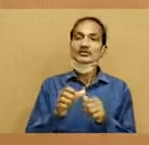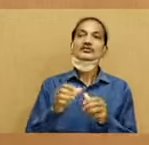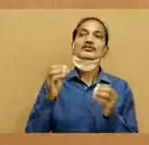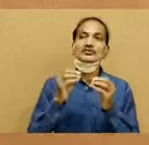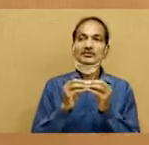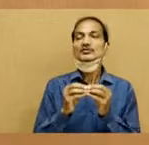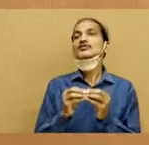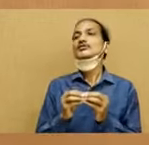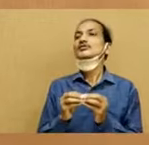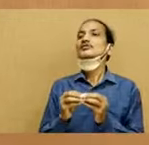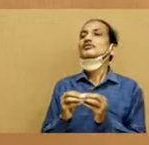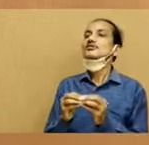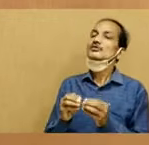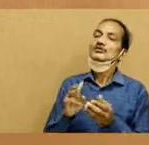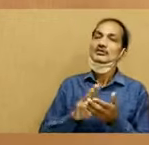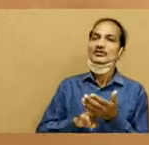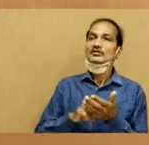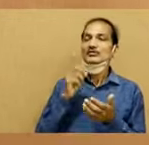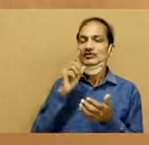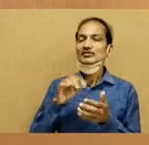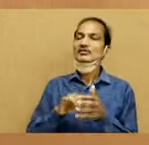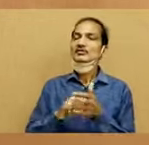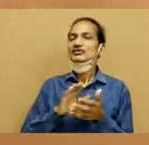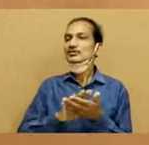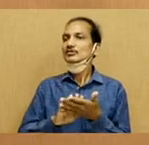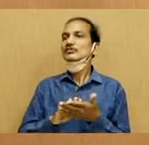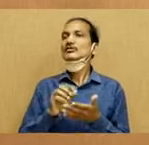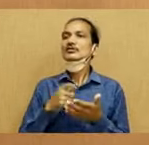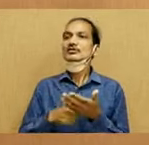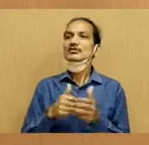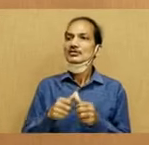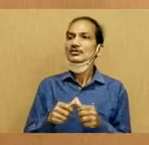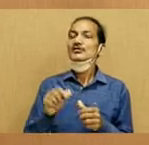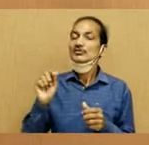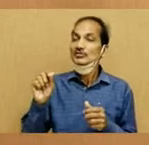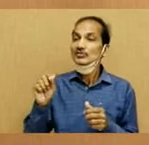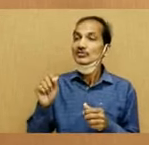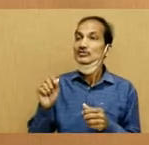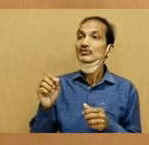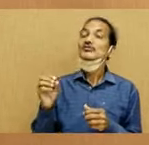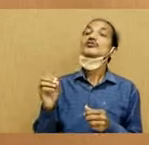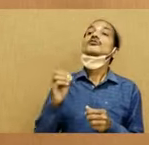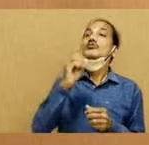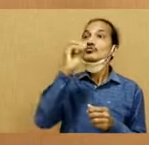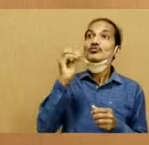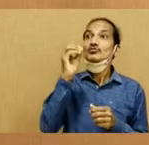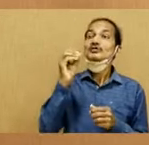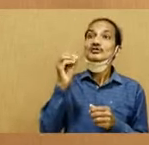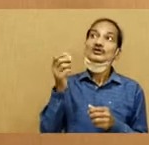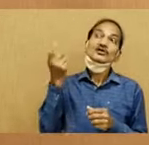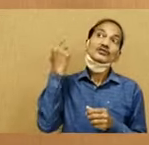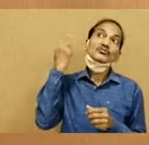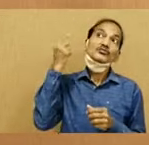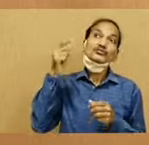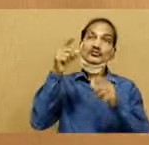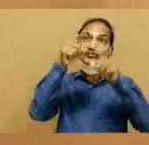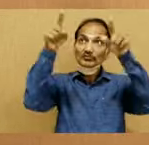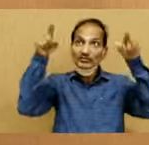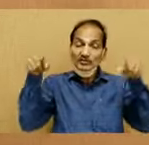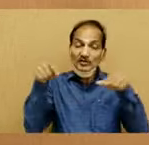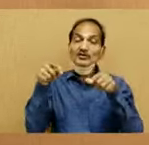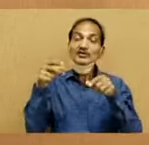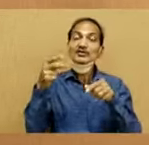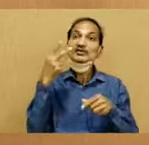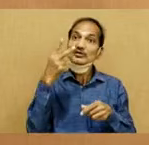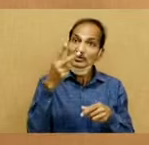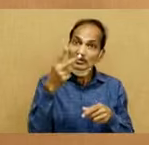କରିଥିଲେ ସ୍ଲାଇଡ଼ଟା, ଯେଉଁଥିରେ ସେ ଓଡ଼ିଶା ଏବଂ ଭାରତର ସଂକ୍ରମଣର ସ୍ଲାଇଡ଼ଟା ଦେଖାଇଥିଲେ, ସେଇଟା ଟିକେ ଦେଖିବାକୁ ଚାହୁଁଛି। ଟିକେ